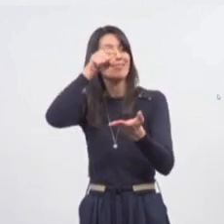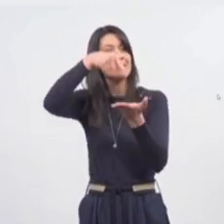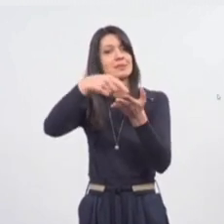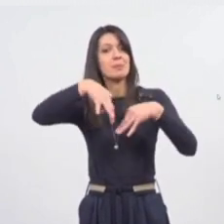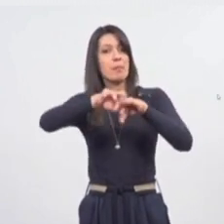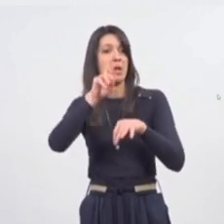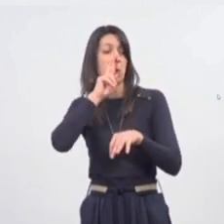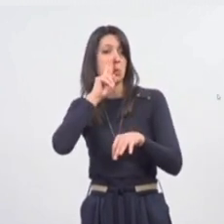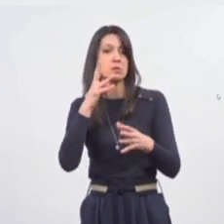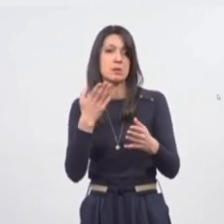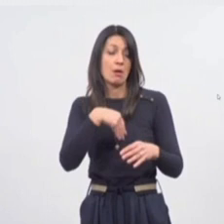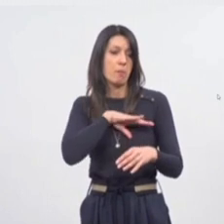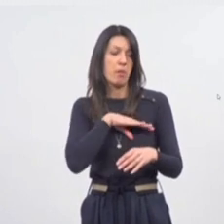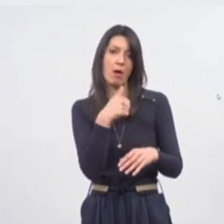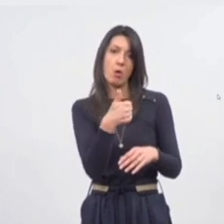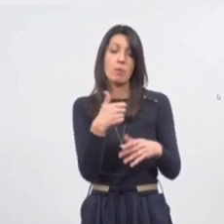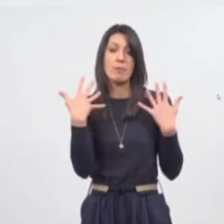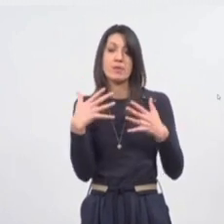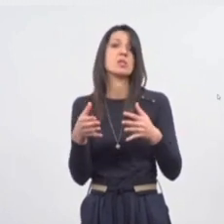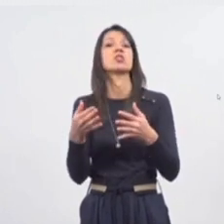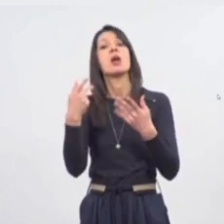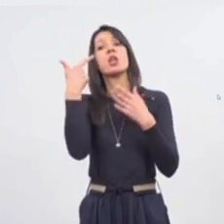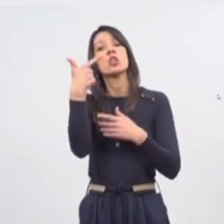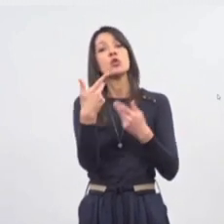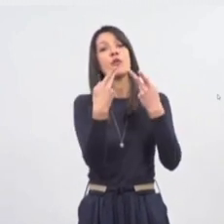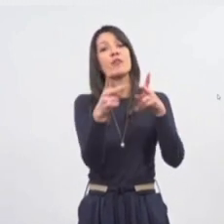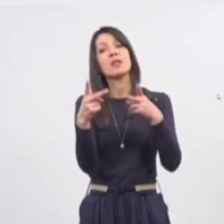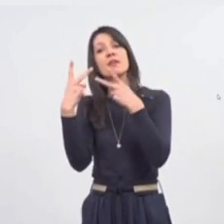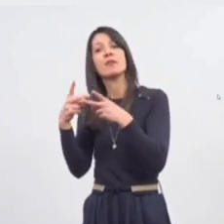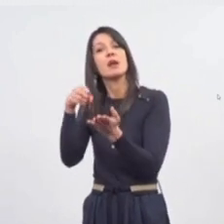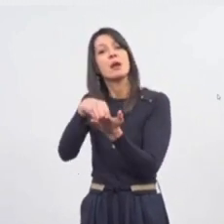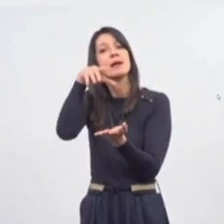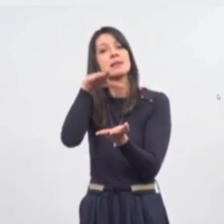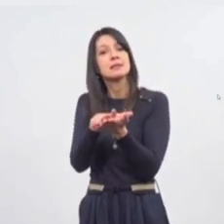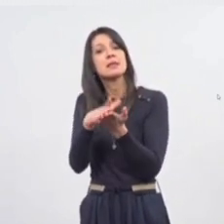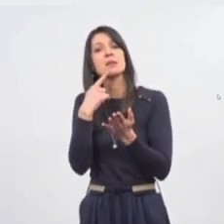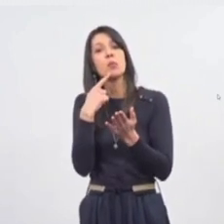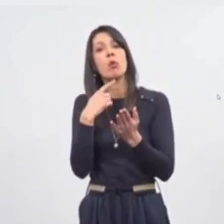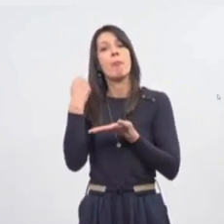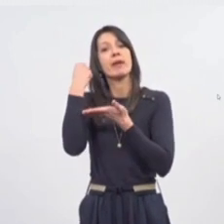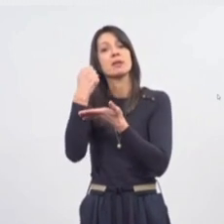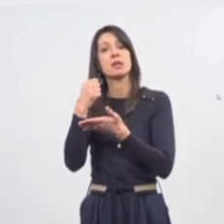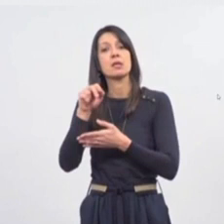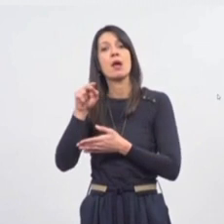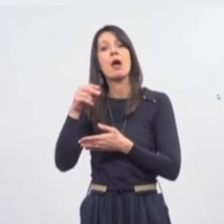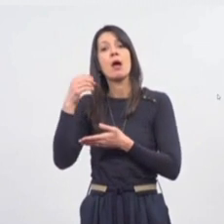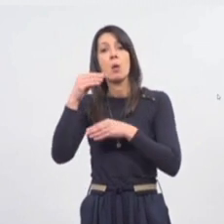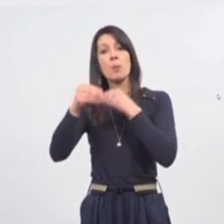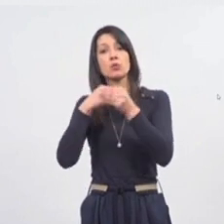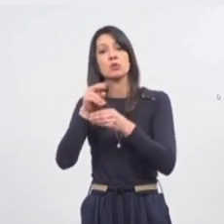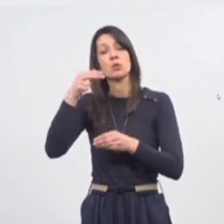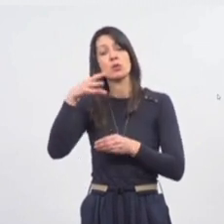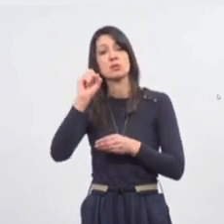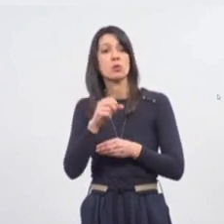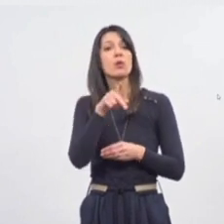régime a d'ores et déjà bombardé deux villes inscrites sur la liste du patrimoine mondial, Kiev et Lviv, deux membres